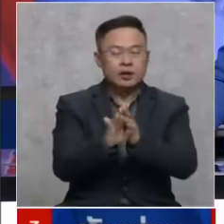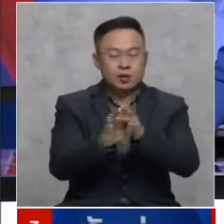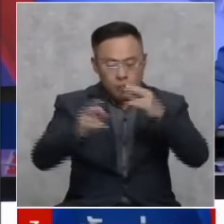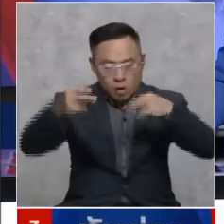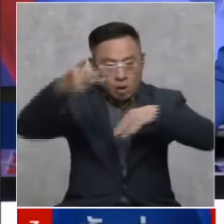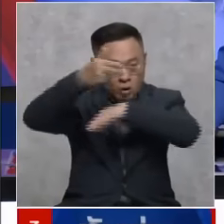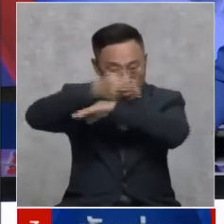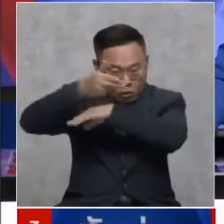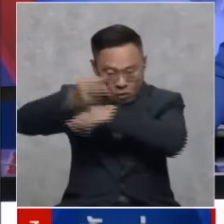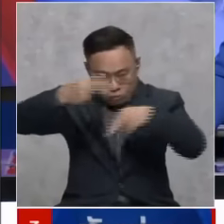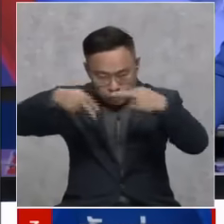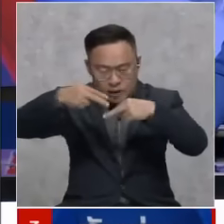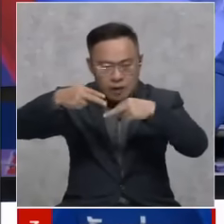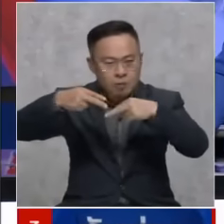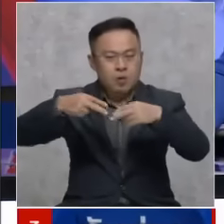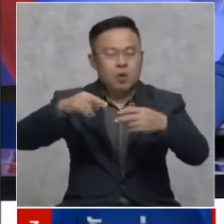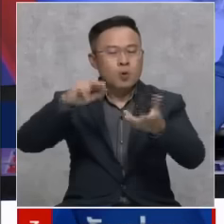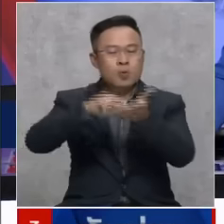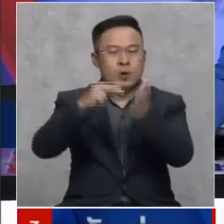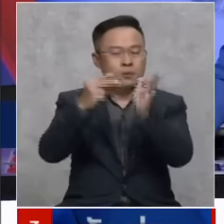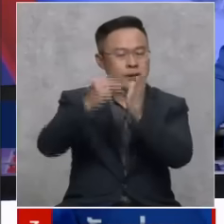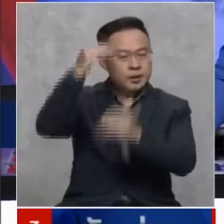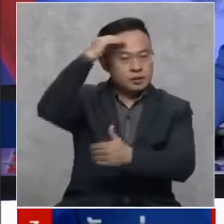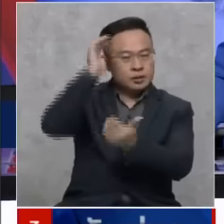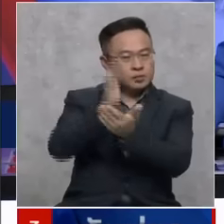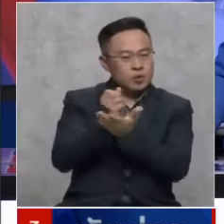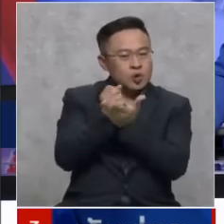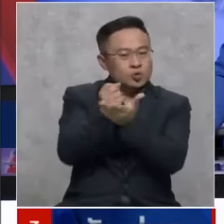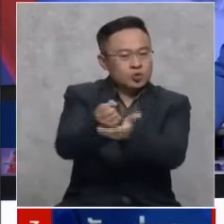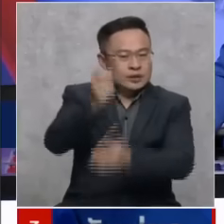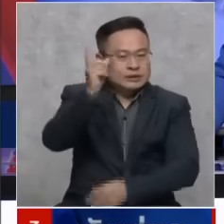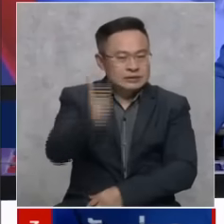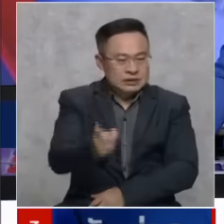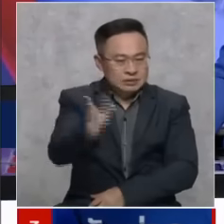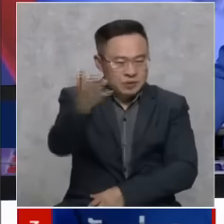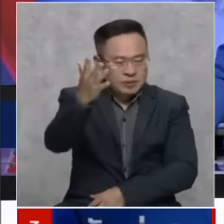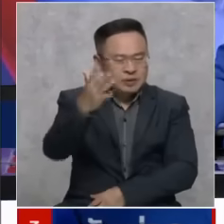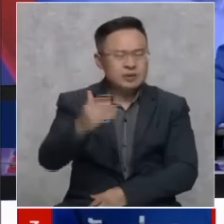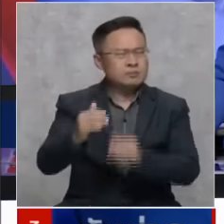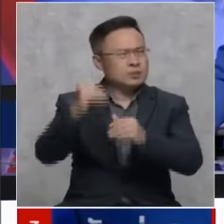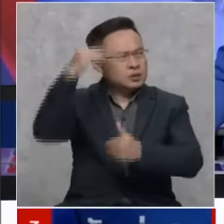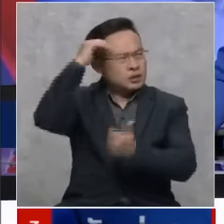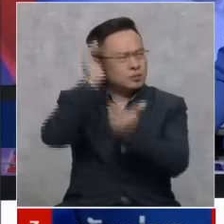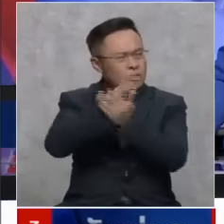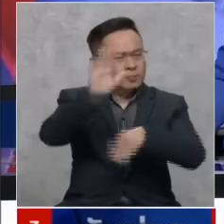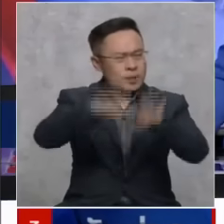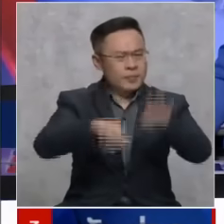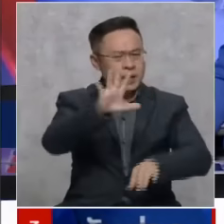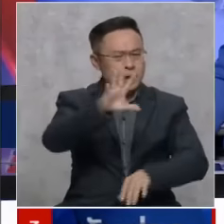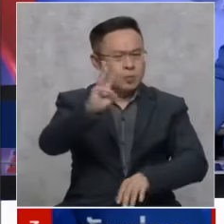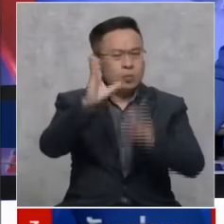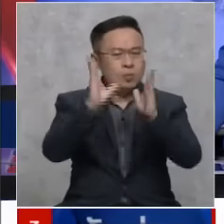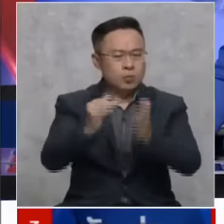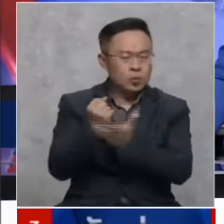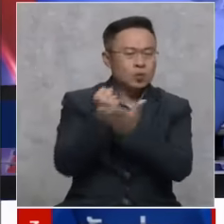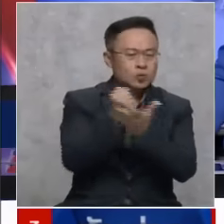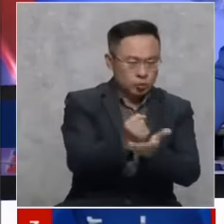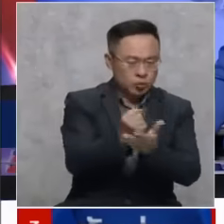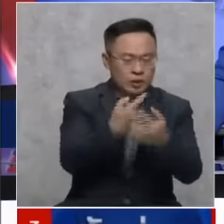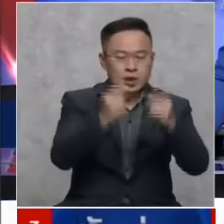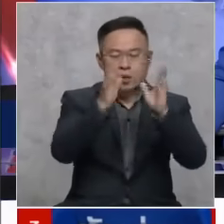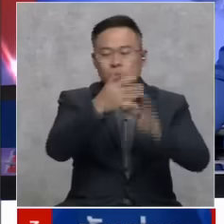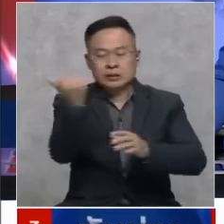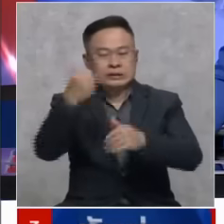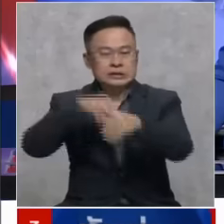ที่มีการกู้คืนมาได้มันตรงข้ามกันอยู่นะคะ ใช่ค่ะ เดี๋ยววันนี้คงจะมาขยายผลเจาะลึกกันด้วยคุณผู้ชมอยู่กับเรายาวๆวันนี้ค่ะเนชั่นทันข่าวค่ำ